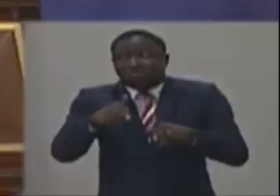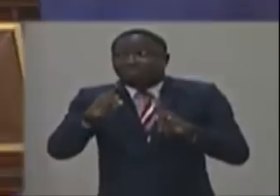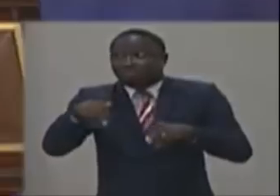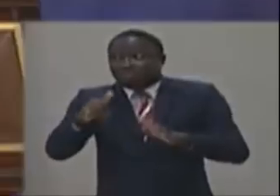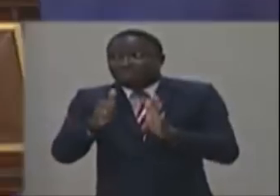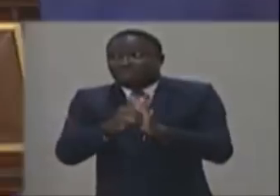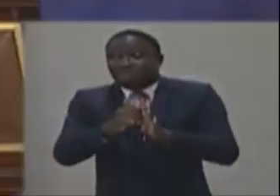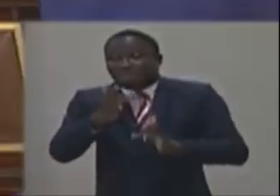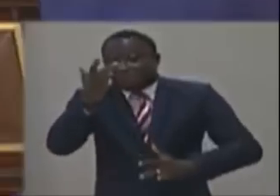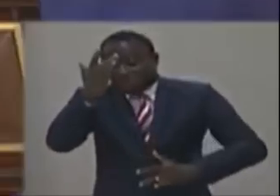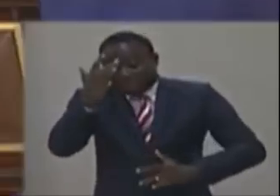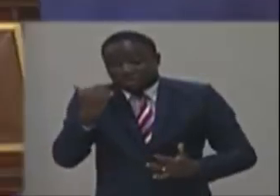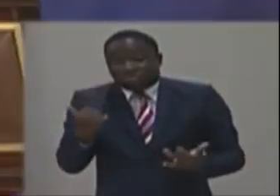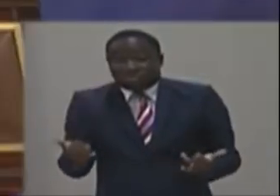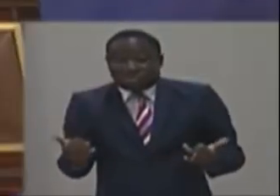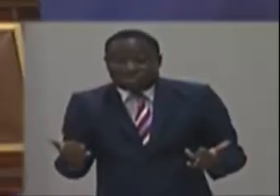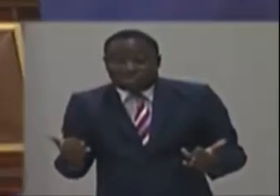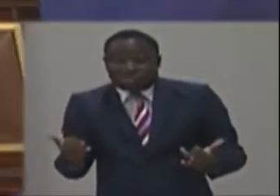Monde ça qui malade aujourd'hui,